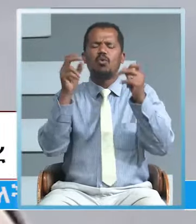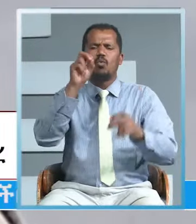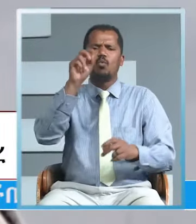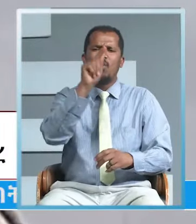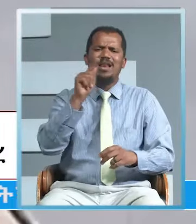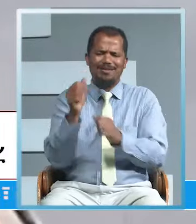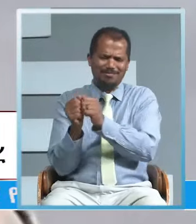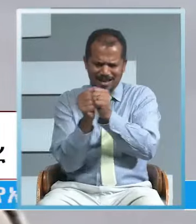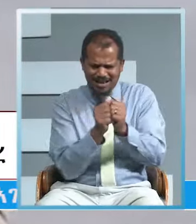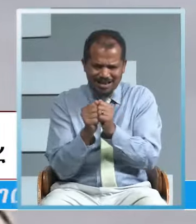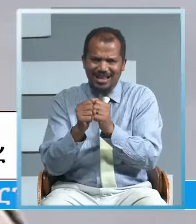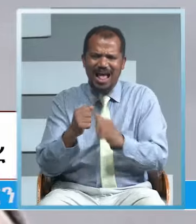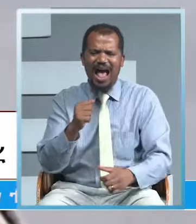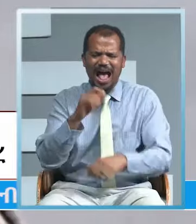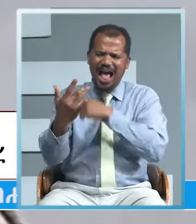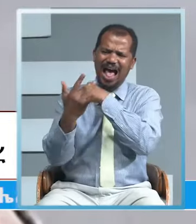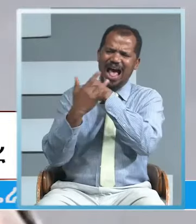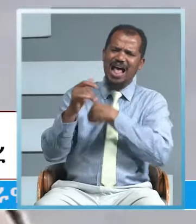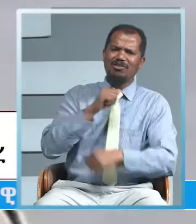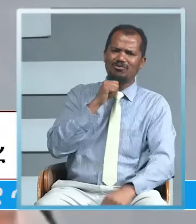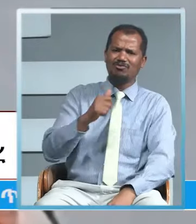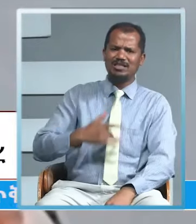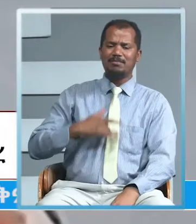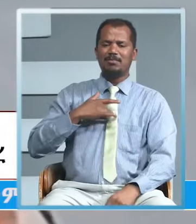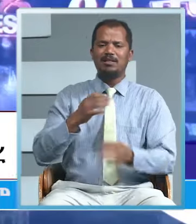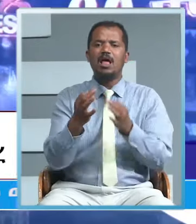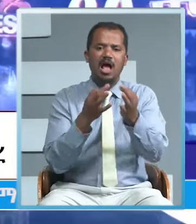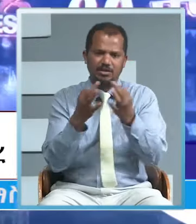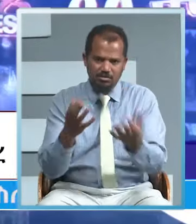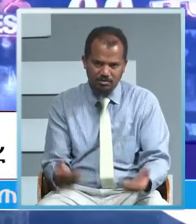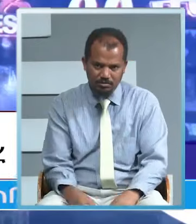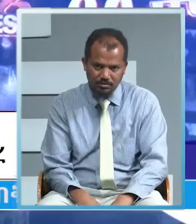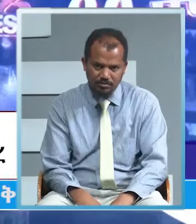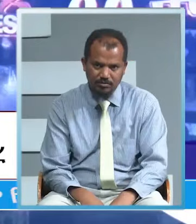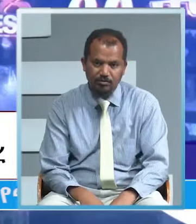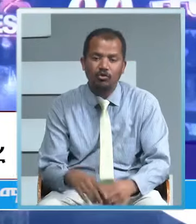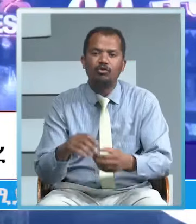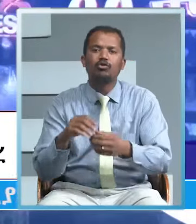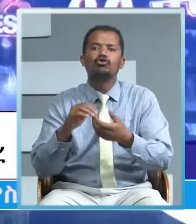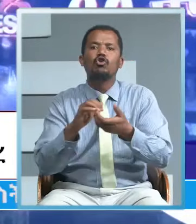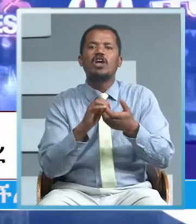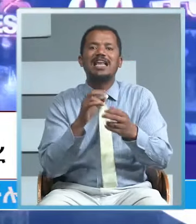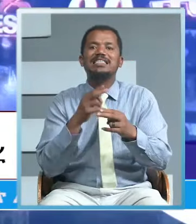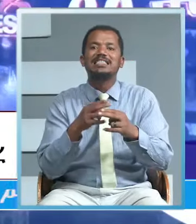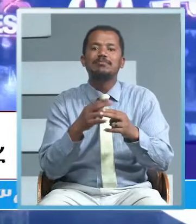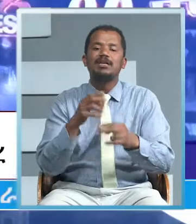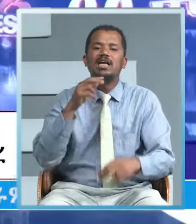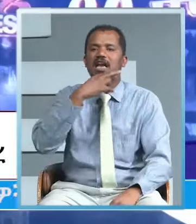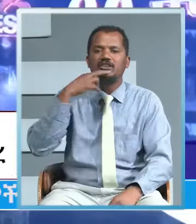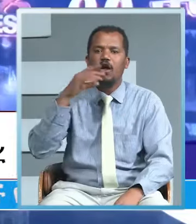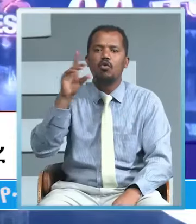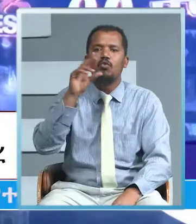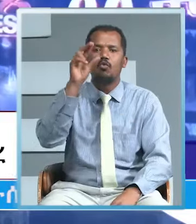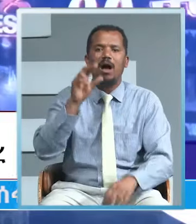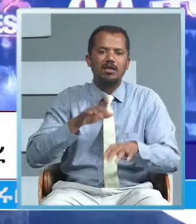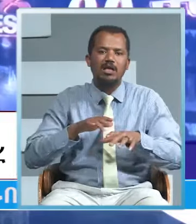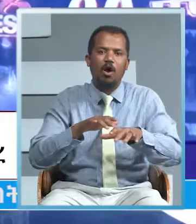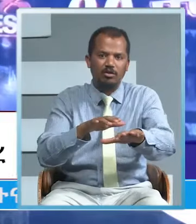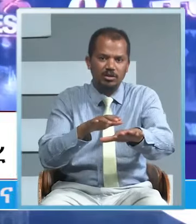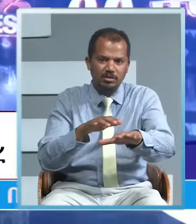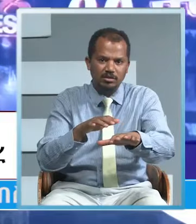በወኔ በአንድነትና በአልደፈር ባይነት ስሜት መሆኑን ያስረዳሉ። በሶሻሊዝም ስም ከራሻ ከኩባ ሰራዊት